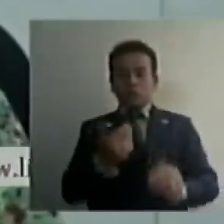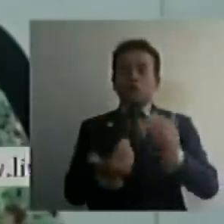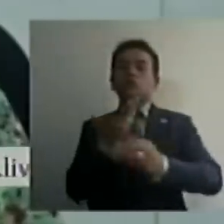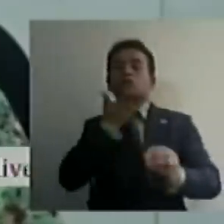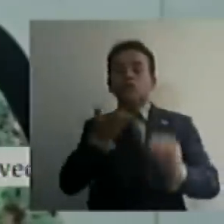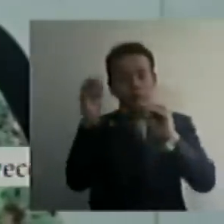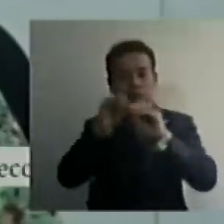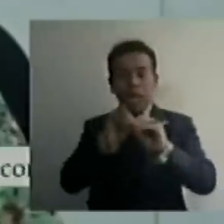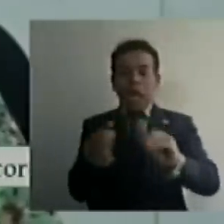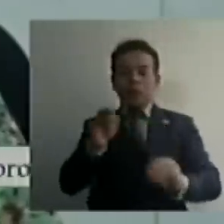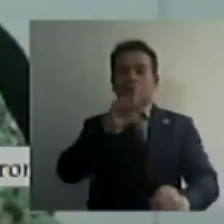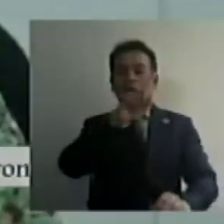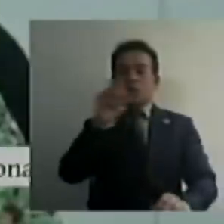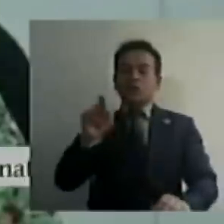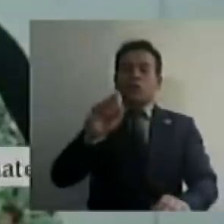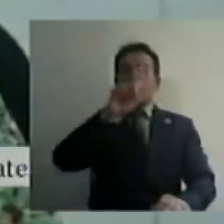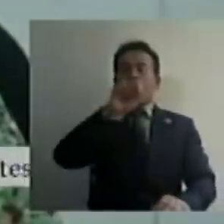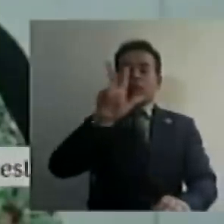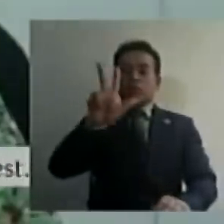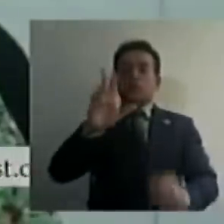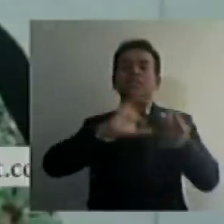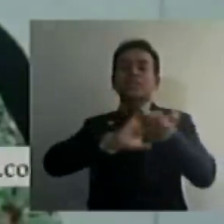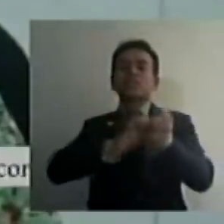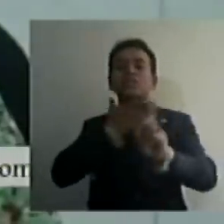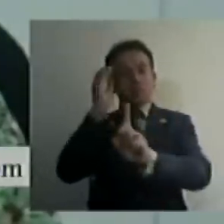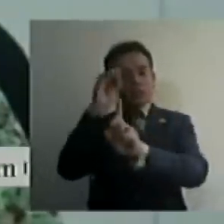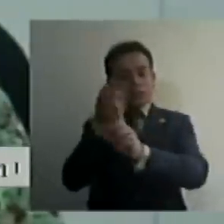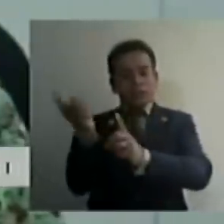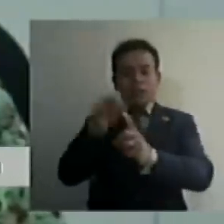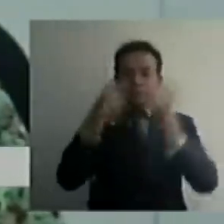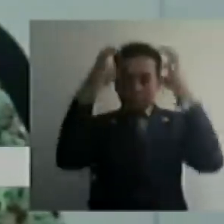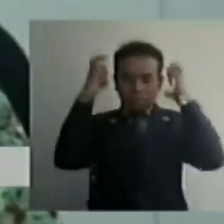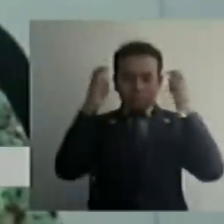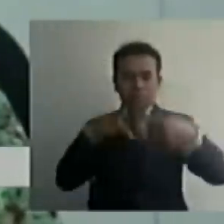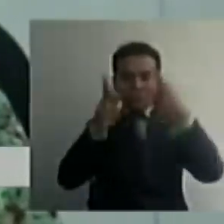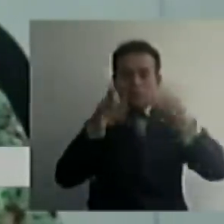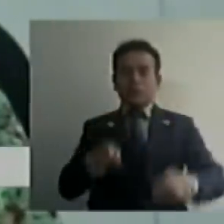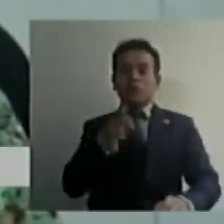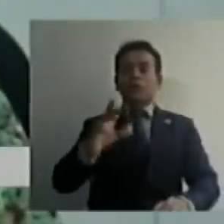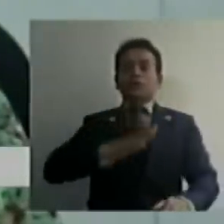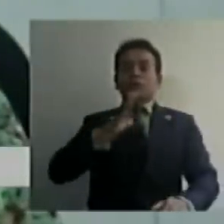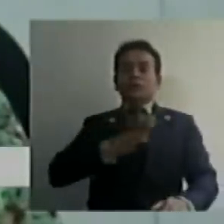বর্তমানে স্বেচ্ছাভিত্তিতে সেবা দিচ্ছেন ৩৬৯৬ জন চিকিৎসক।